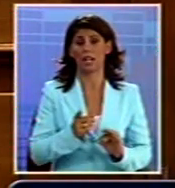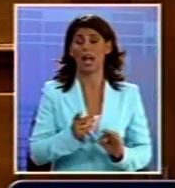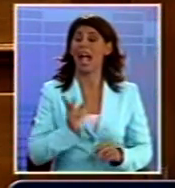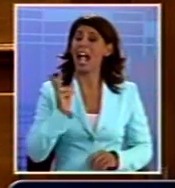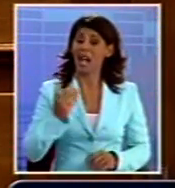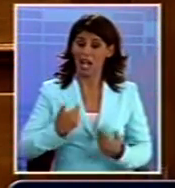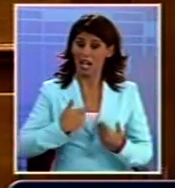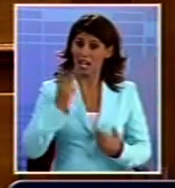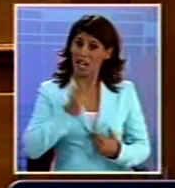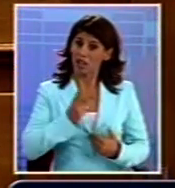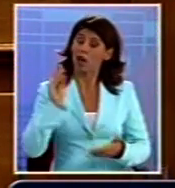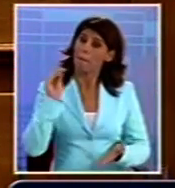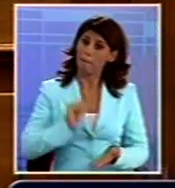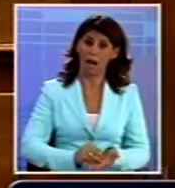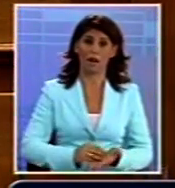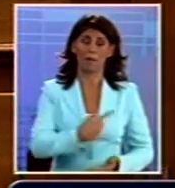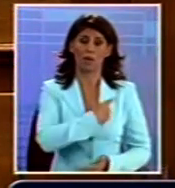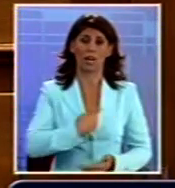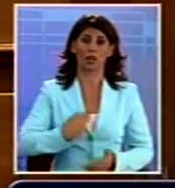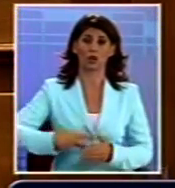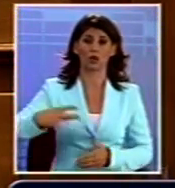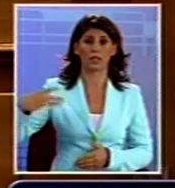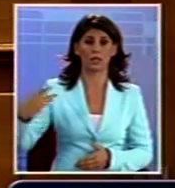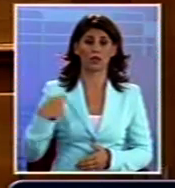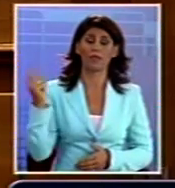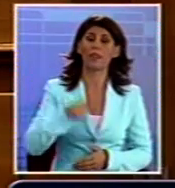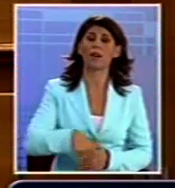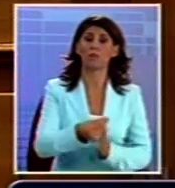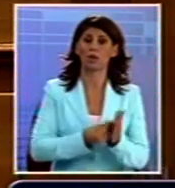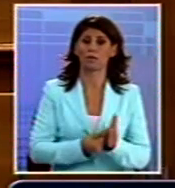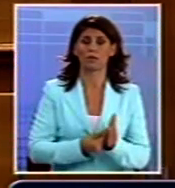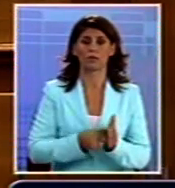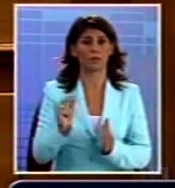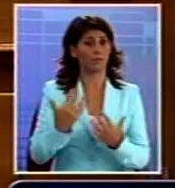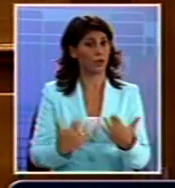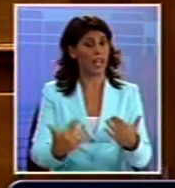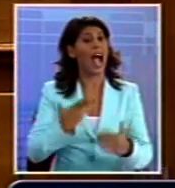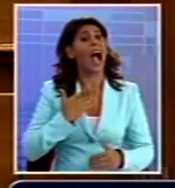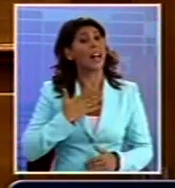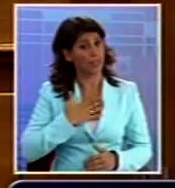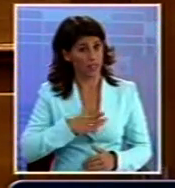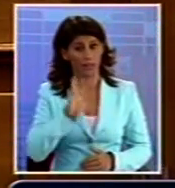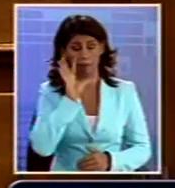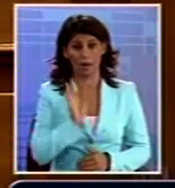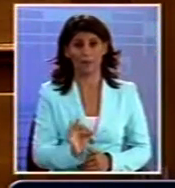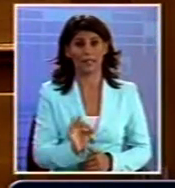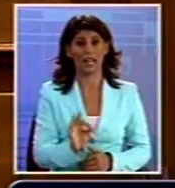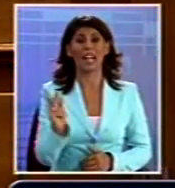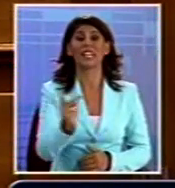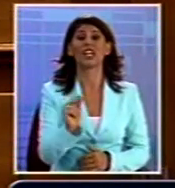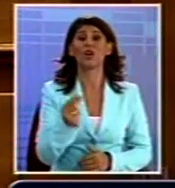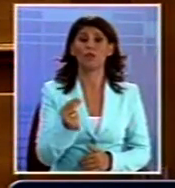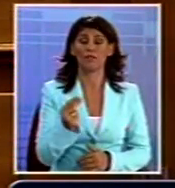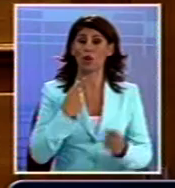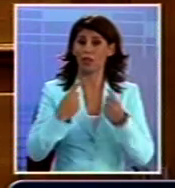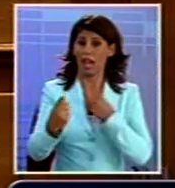Κατηγορήθηκα και πάλι από τον αρχηγό του ΣΥΡΙΖΑ ότι δεν έρχομαι συχνά στη Βουλή. Αν όμως θέλετε πραγματικά κοινοβουλευτικό